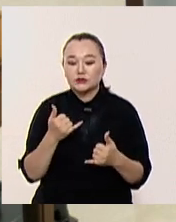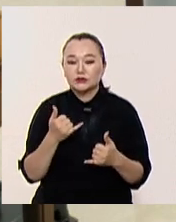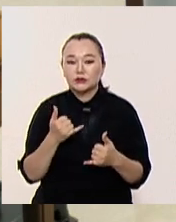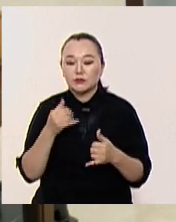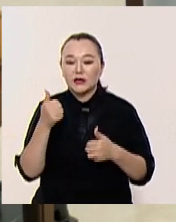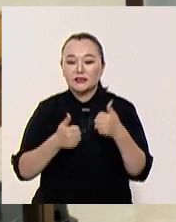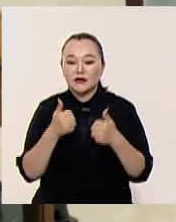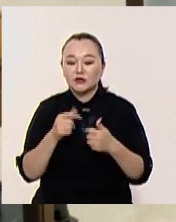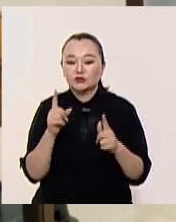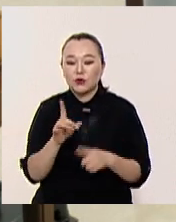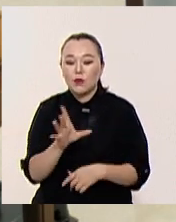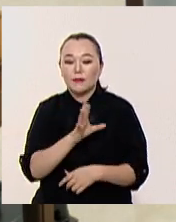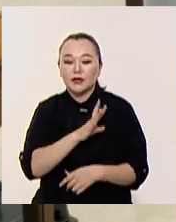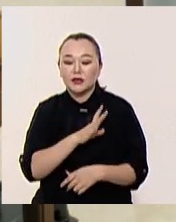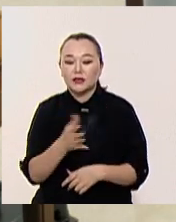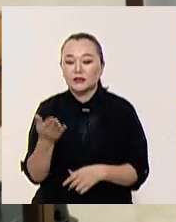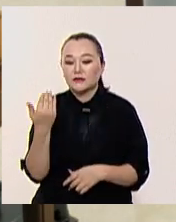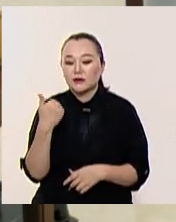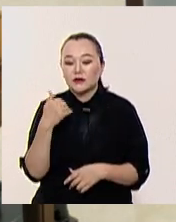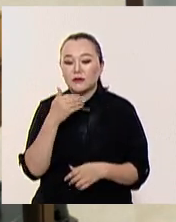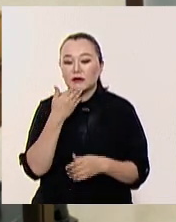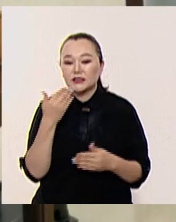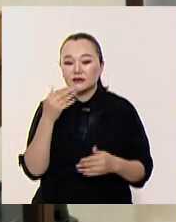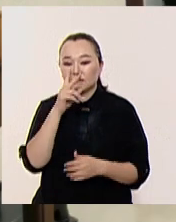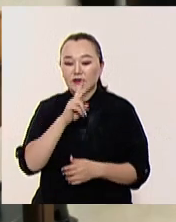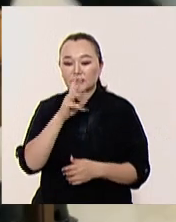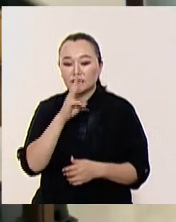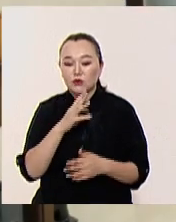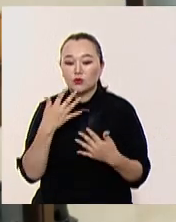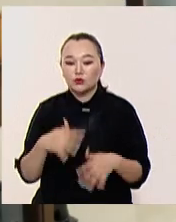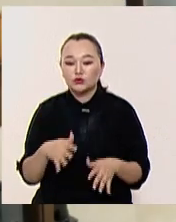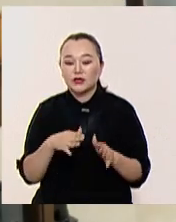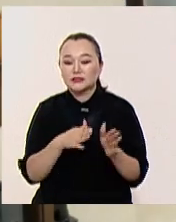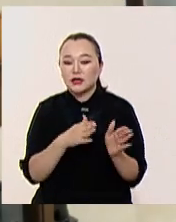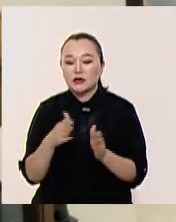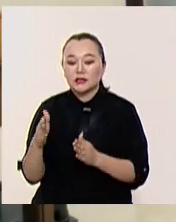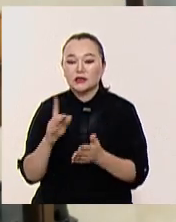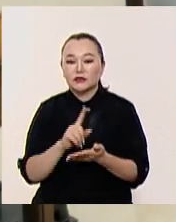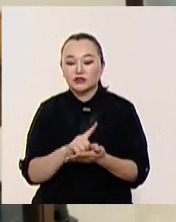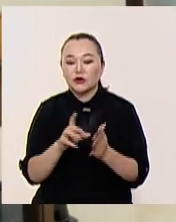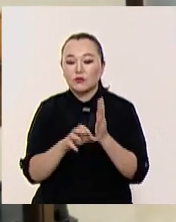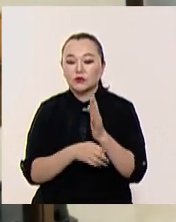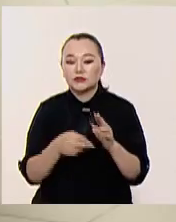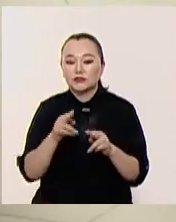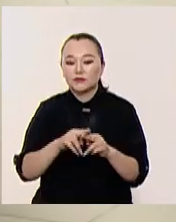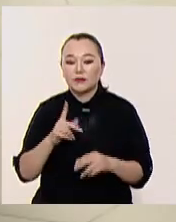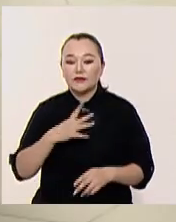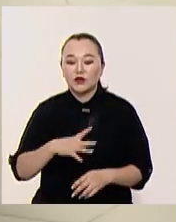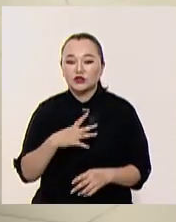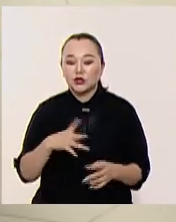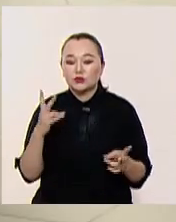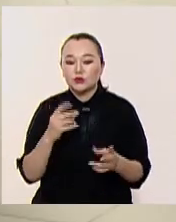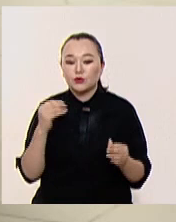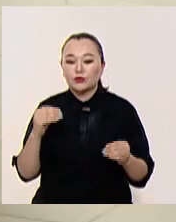по сравнению с тем, что было там последние 2-3 месяца, уже должна стабилизироваться. Я думаю, надо просто это подождать.